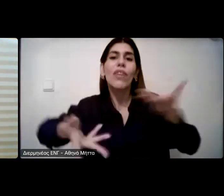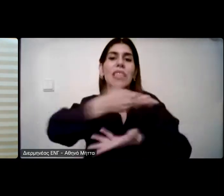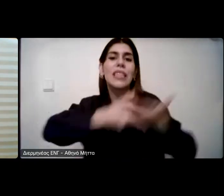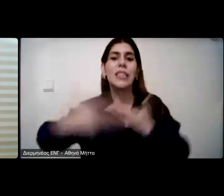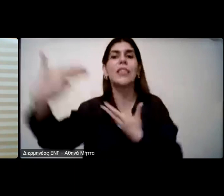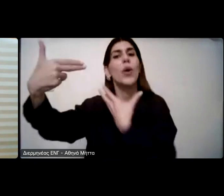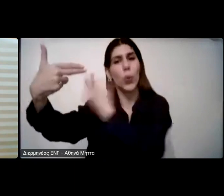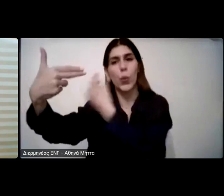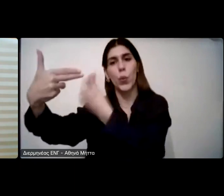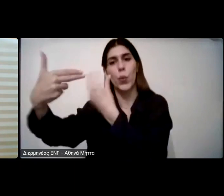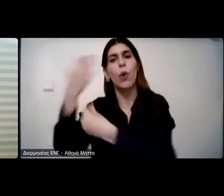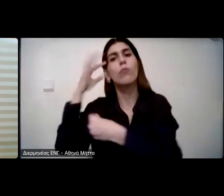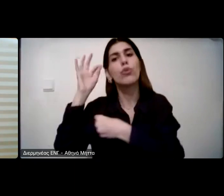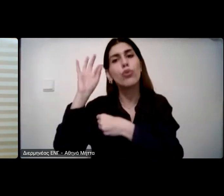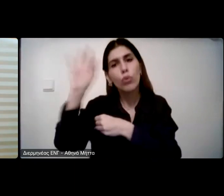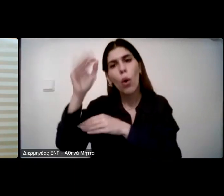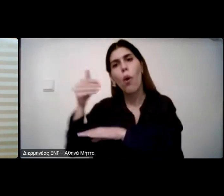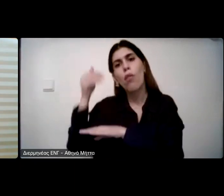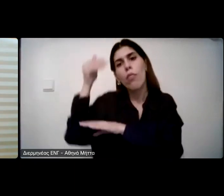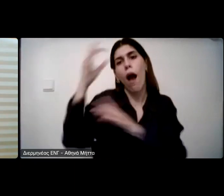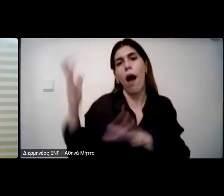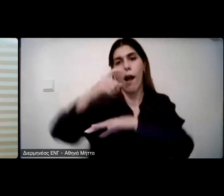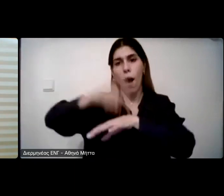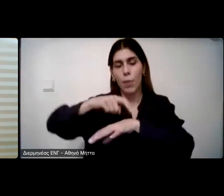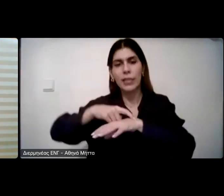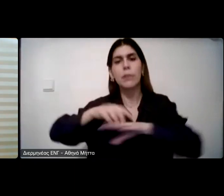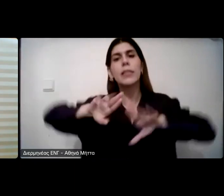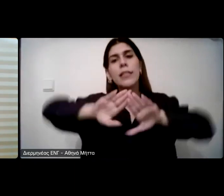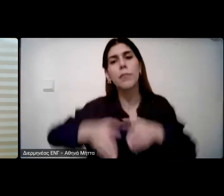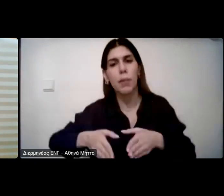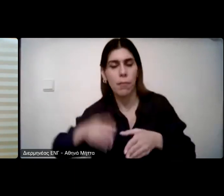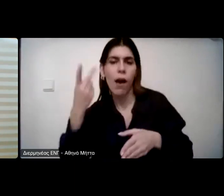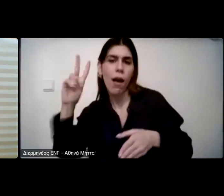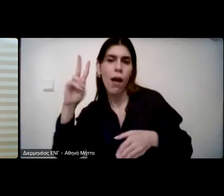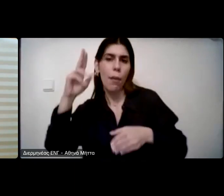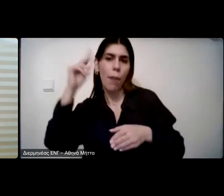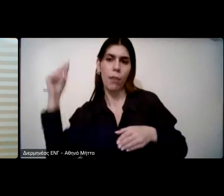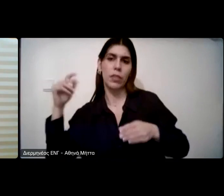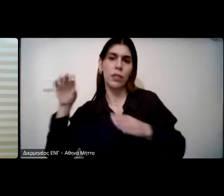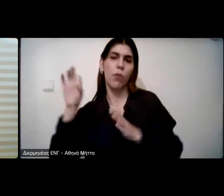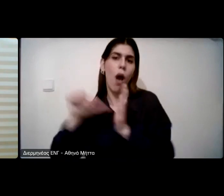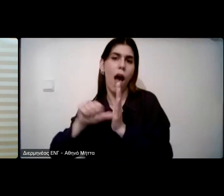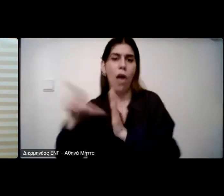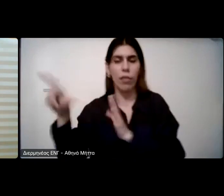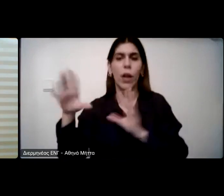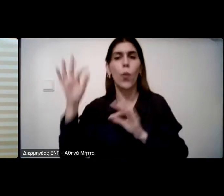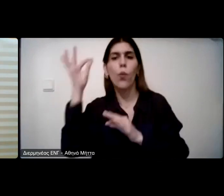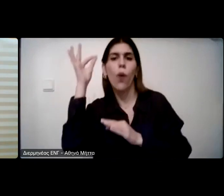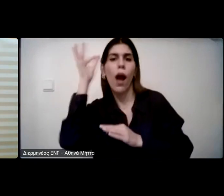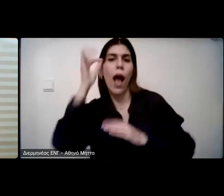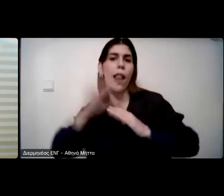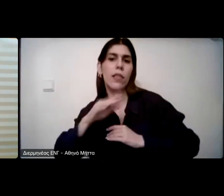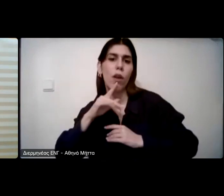προσεχώς στο κανάλι του Τμήματος Γαλλικής Γλώσσας και Φιλολογίας του Πανεπιστημίου Αθηνών στο YouTube. Για τον καλύτερο συντονισμό